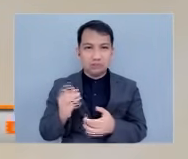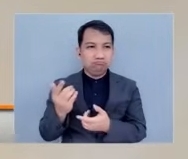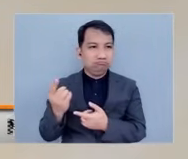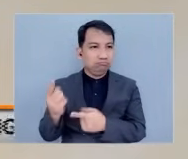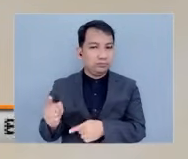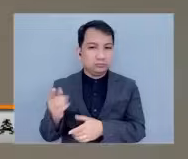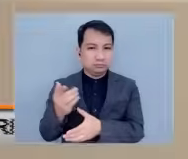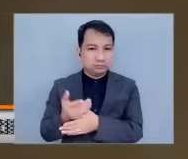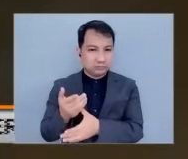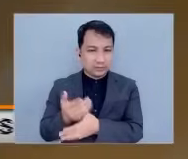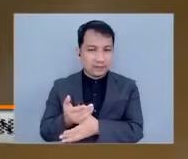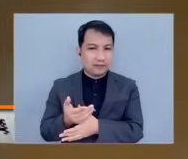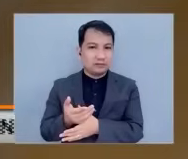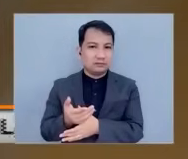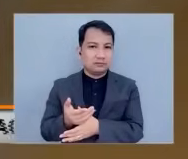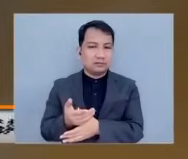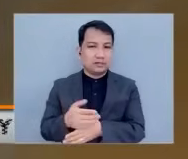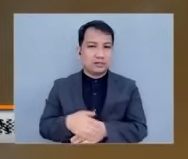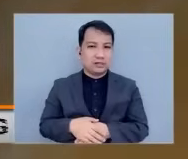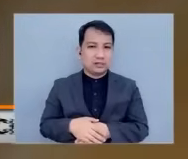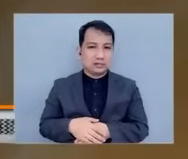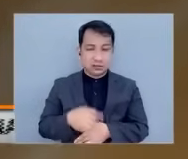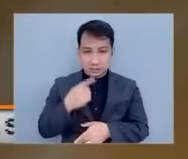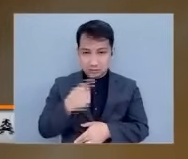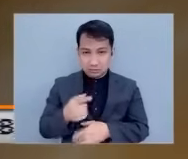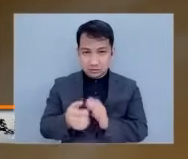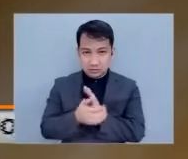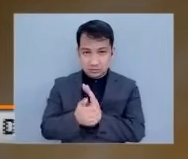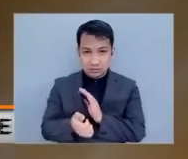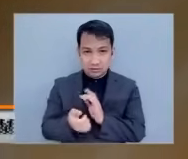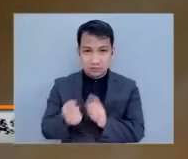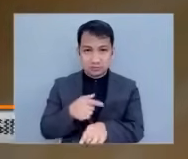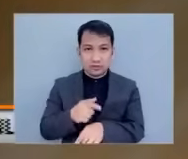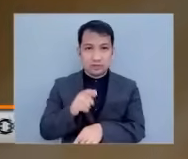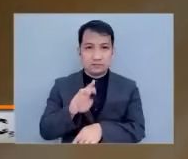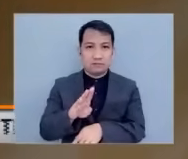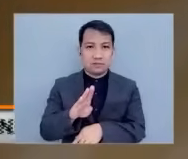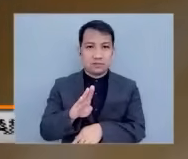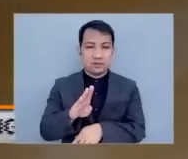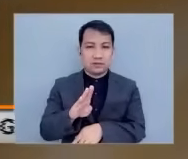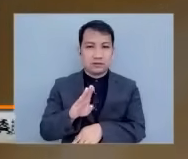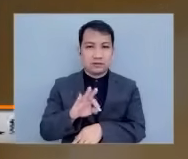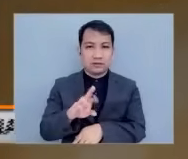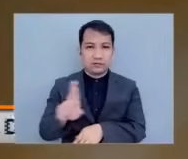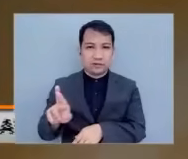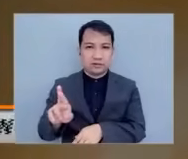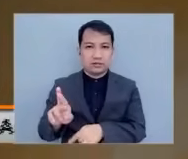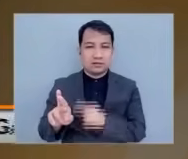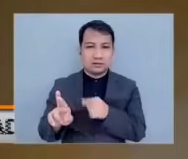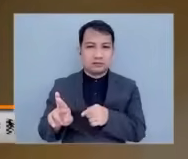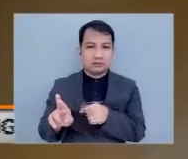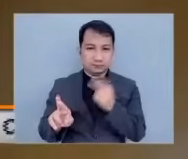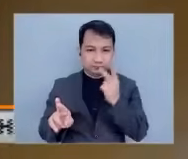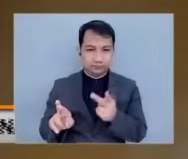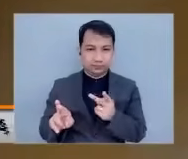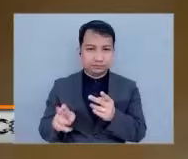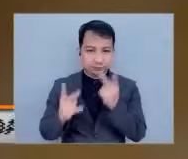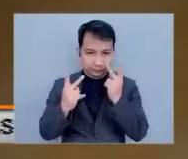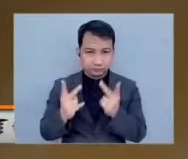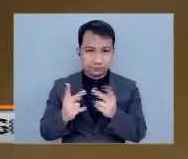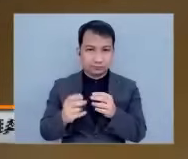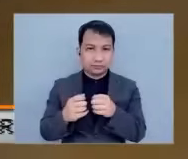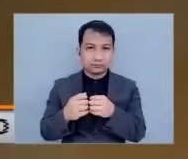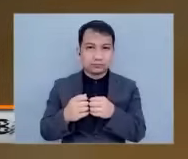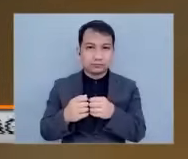phenomenon or disturbances. Ayon sa mga eksperto mula sa BFAR, Pebrero hanggang Abril ang spawning season o pangingitlog ng mga